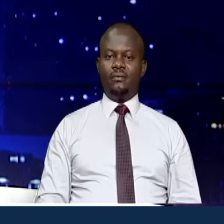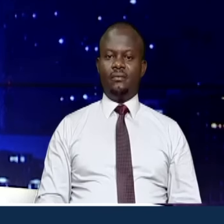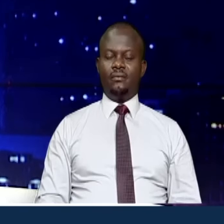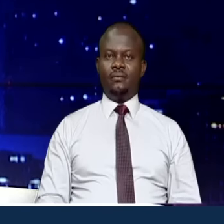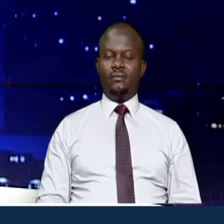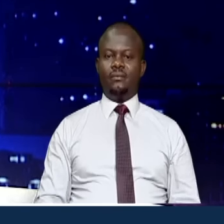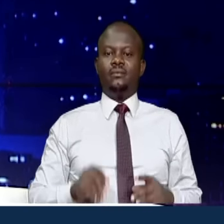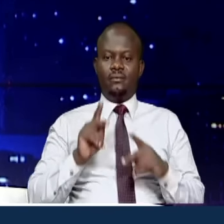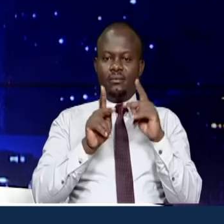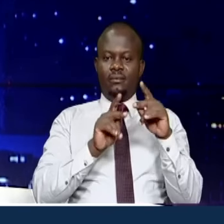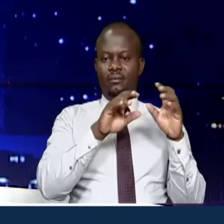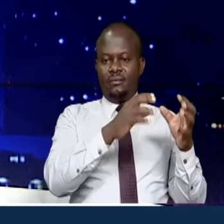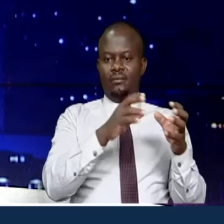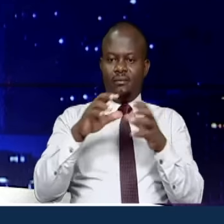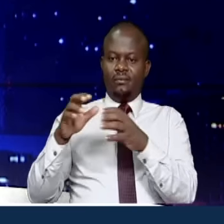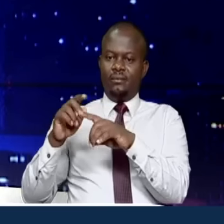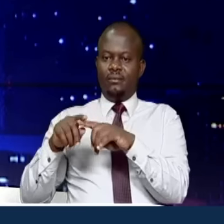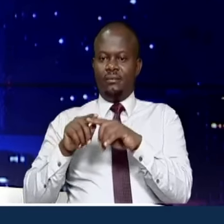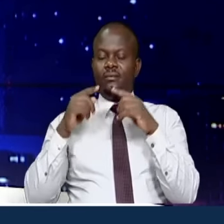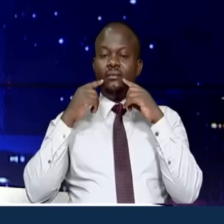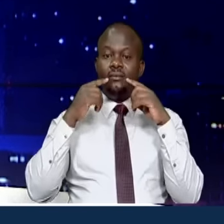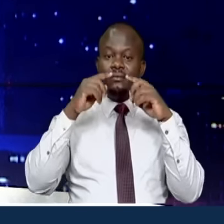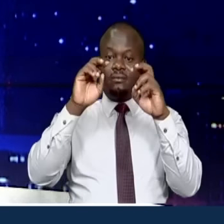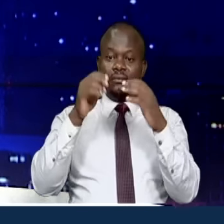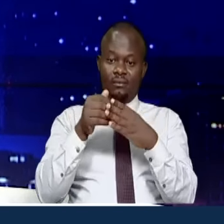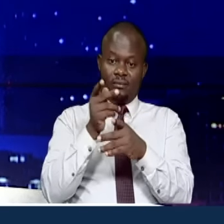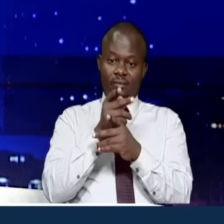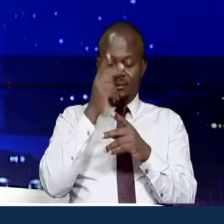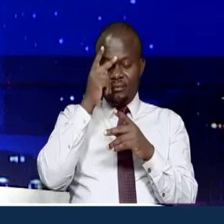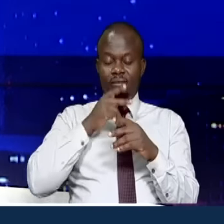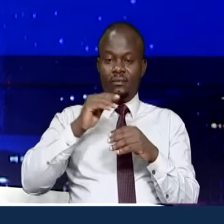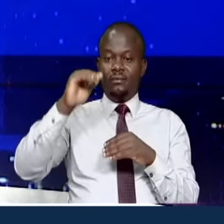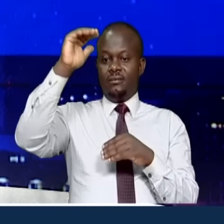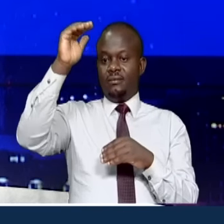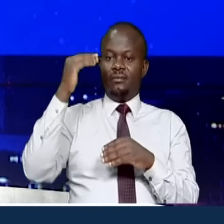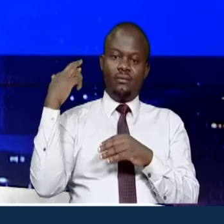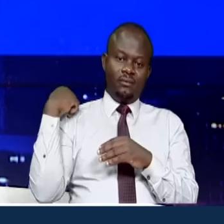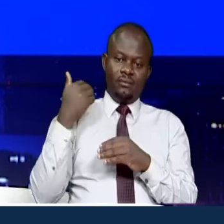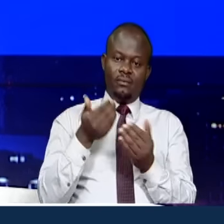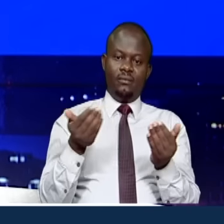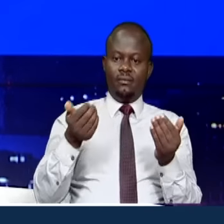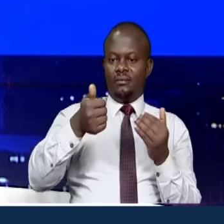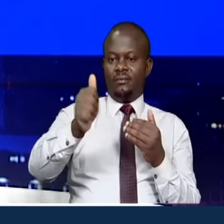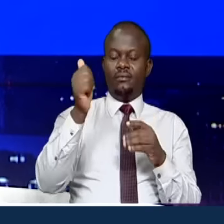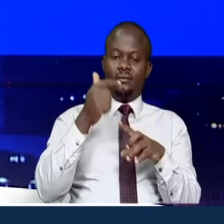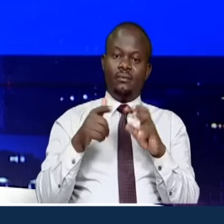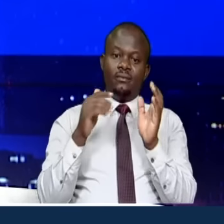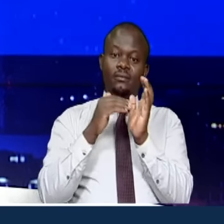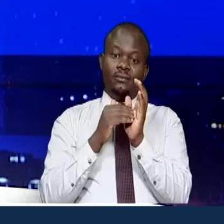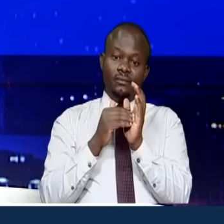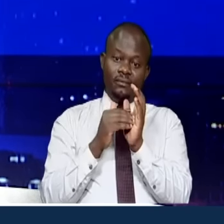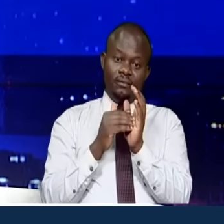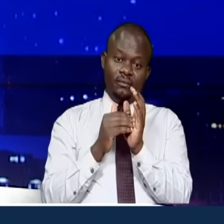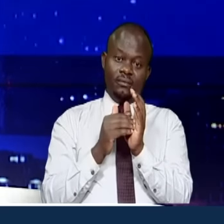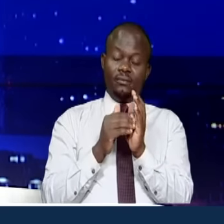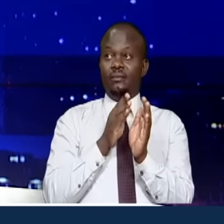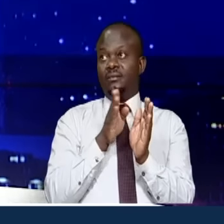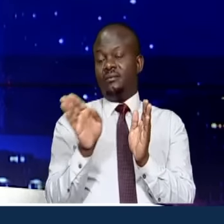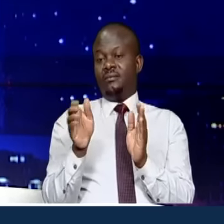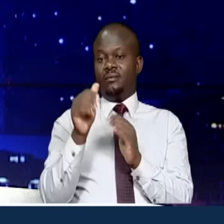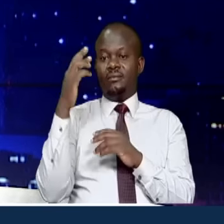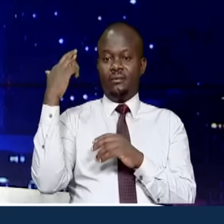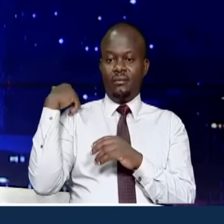Abantu bo mu byiciro binyuranye bagaragaza ko kwita ku babyeyi bakuze ari inshingano ku bana babo, ndetse bagakebura n'abateshutse kuri izo